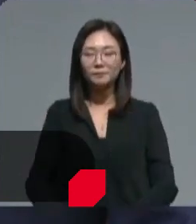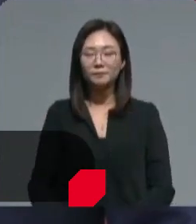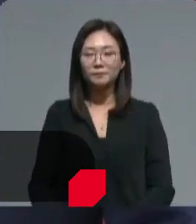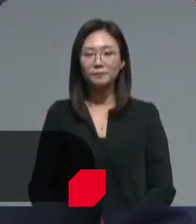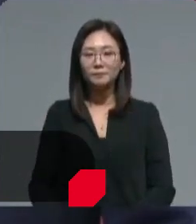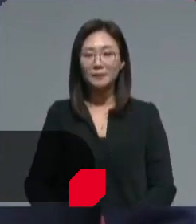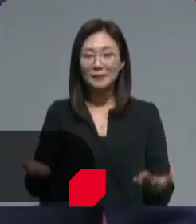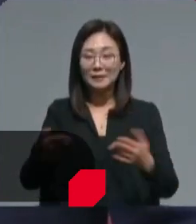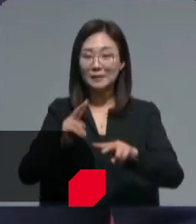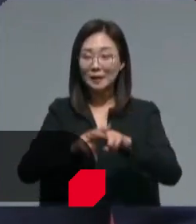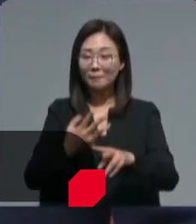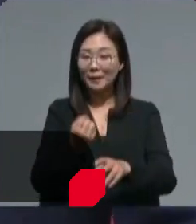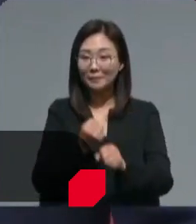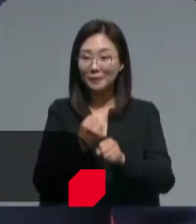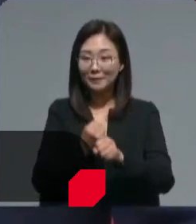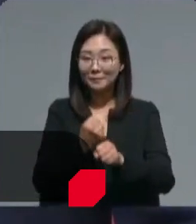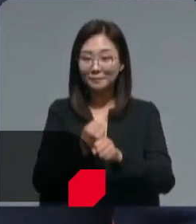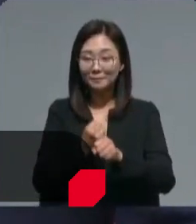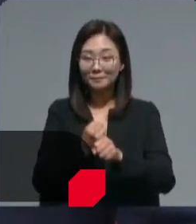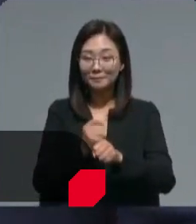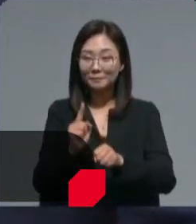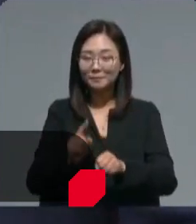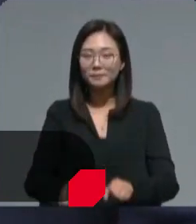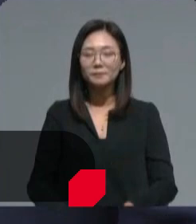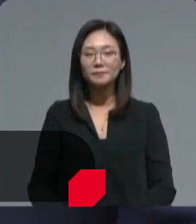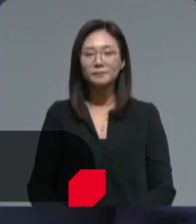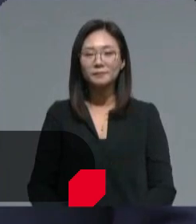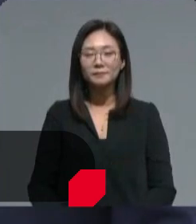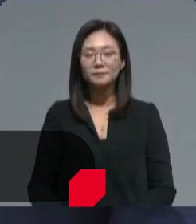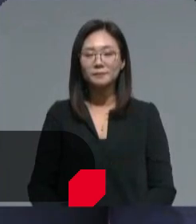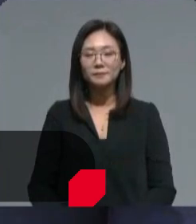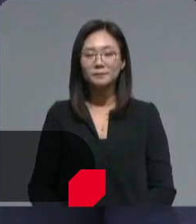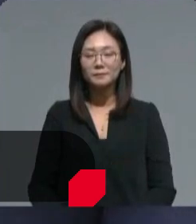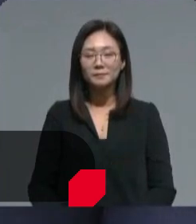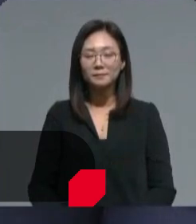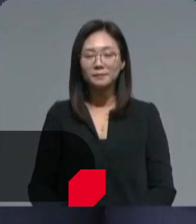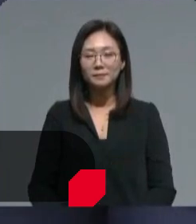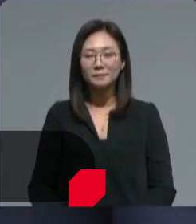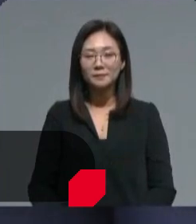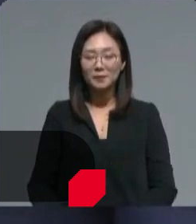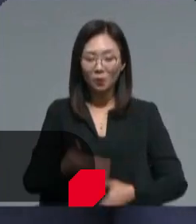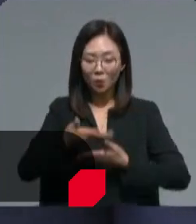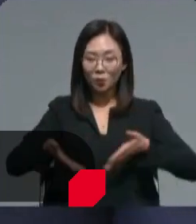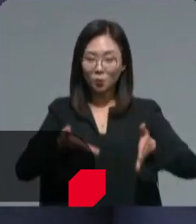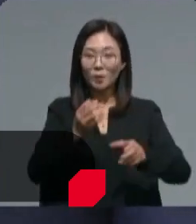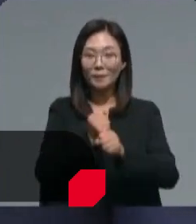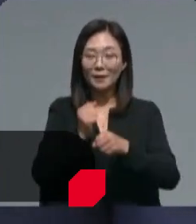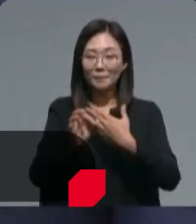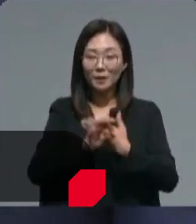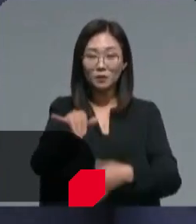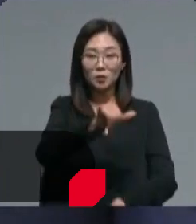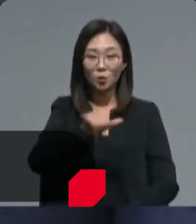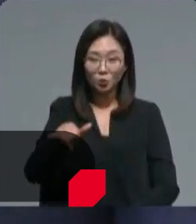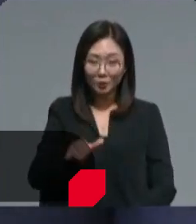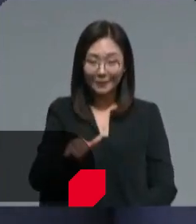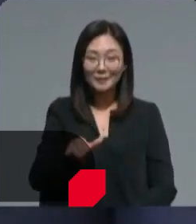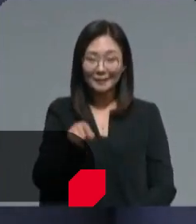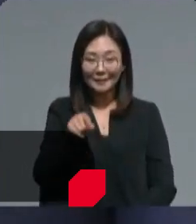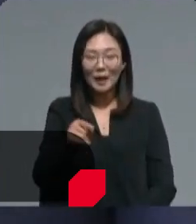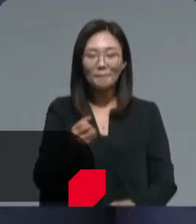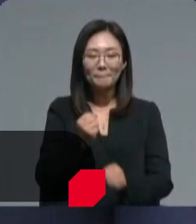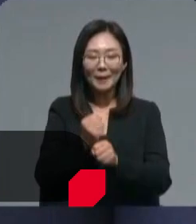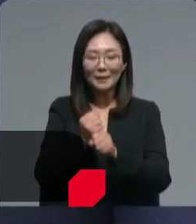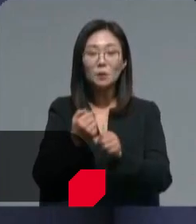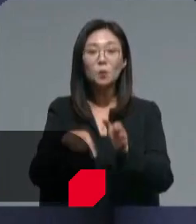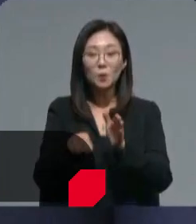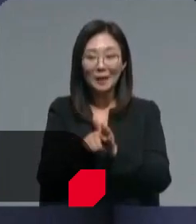뭐 일자리가 이렇게 많이 나오겠어요. 제가 말씀 마저 드리면 네. 에너지 고속도로를 만들면 전국에서 재생에너지